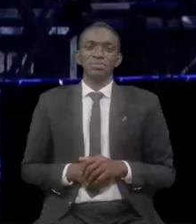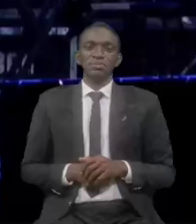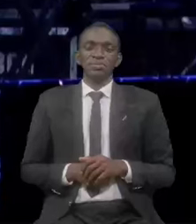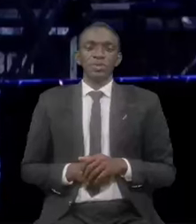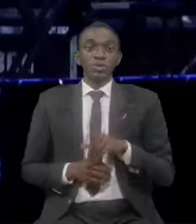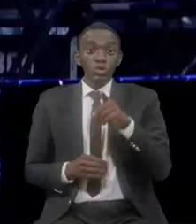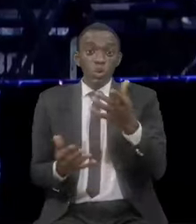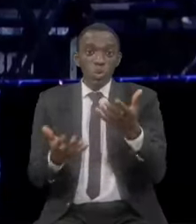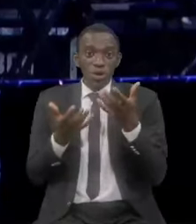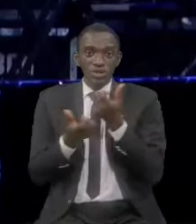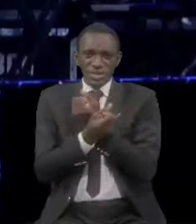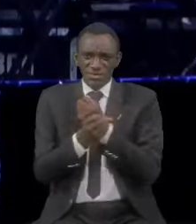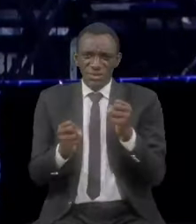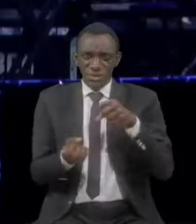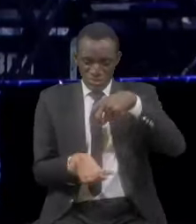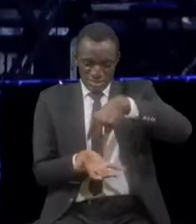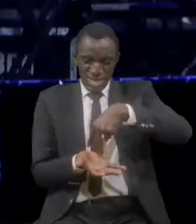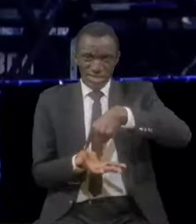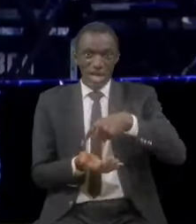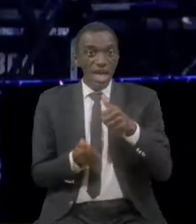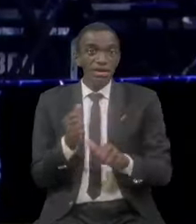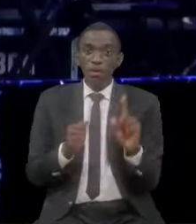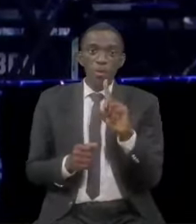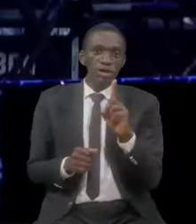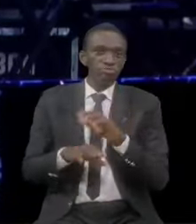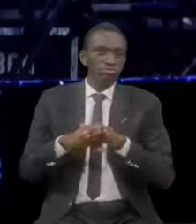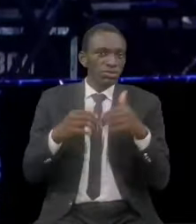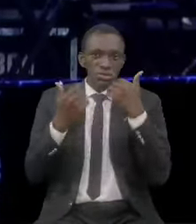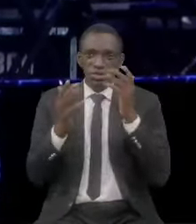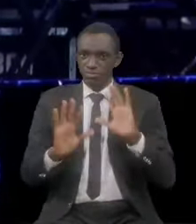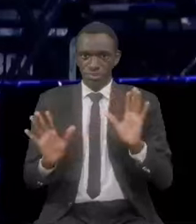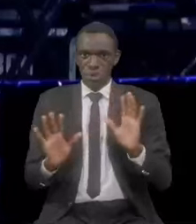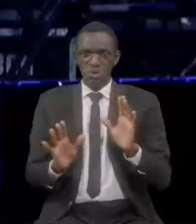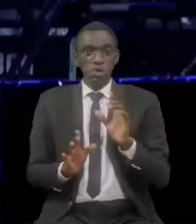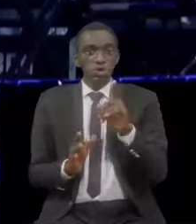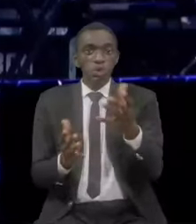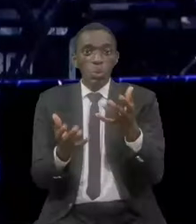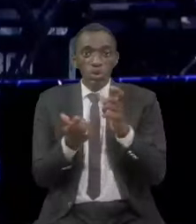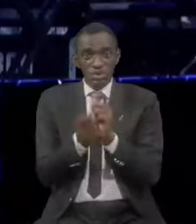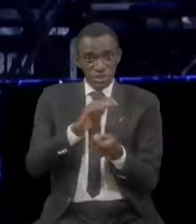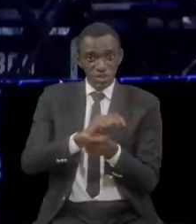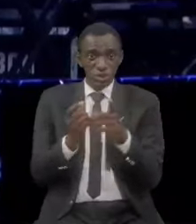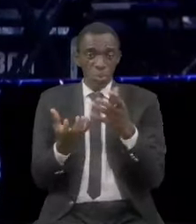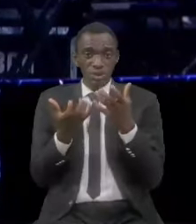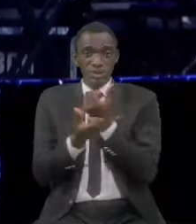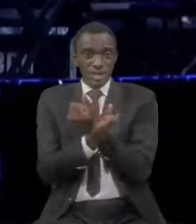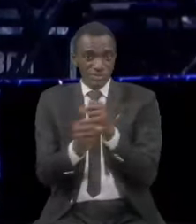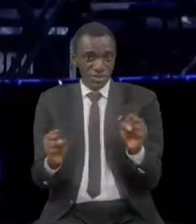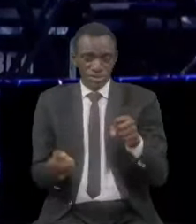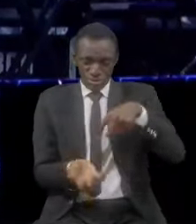Vous voulez le salut là, tenez-vous debout où que vous soyez. Vous demandez le salut ce